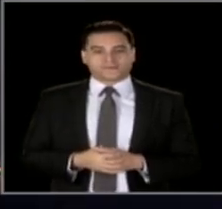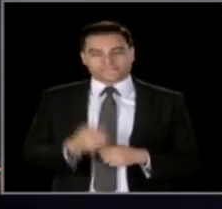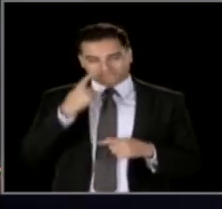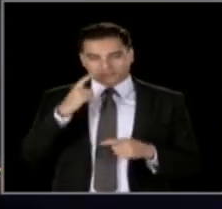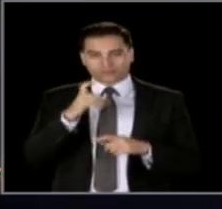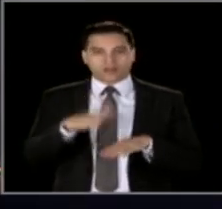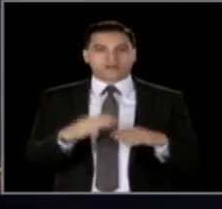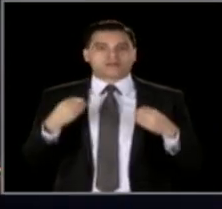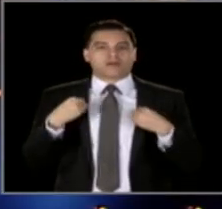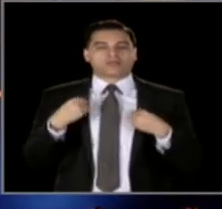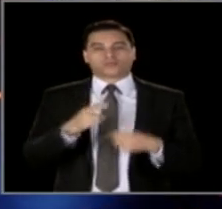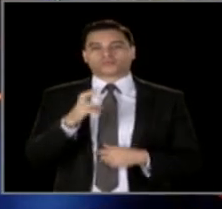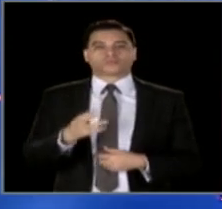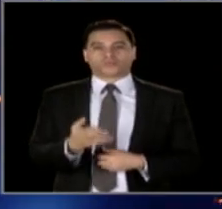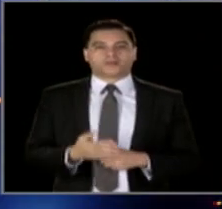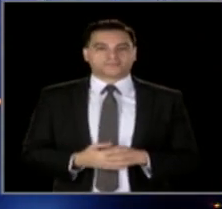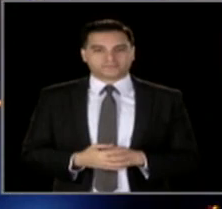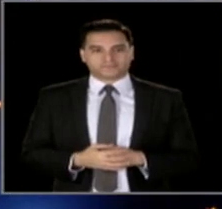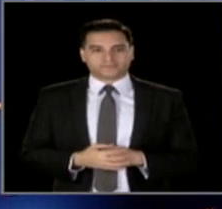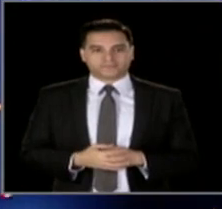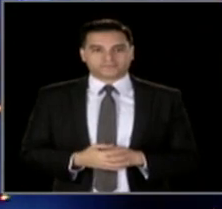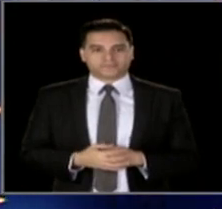رياضة، والسؤال هو